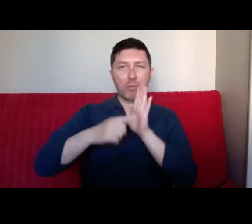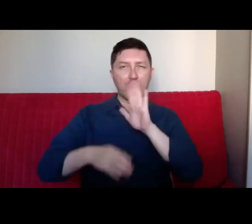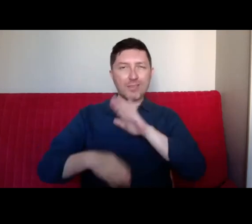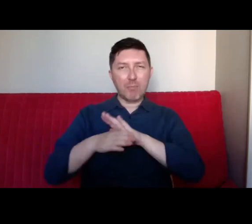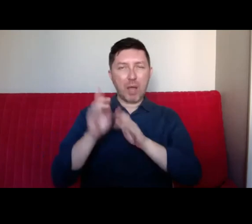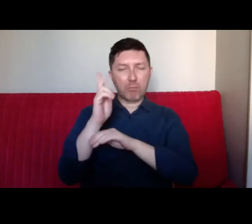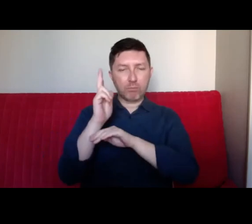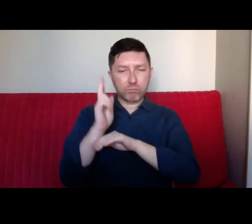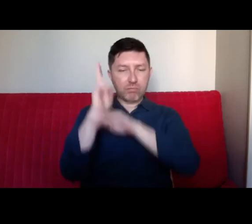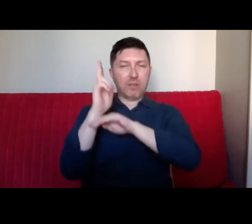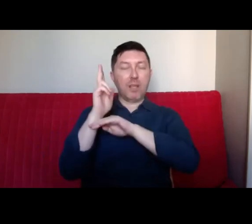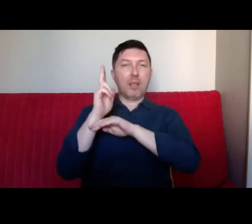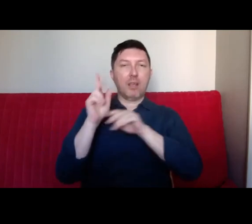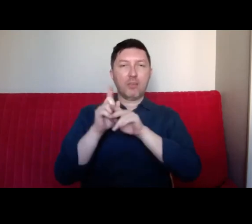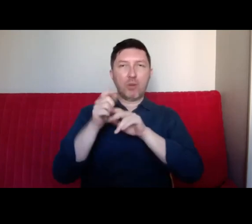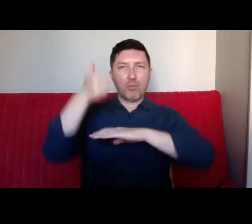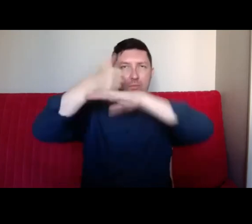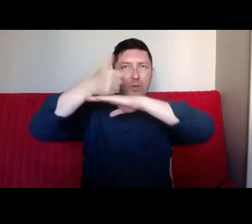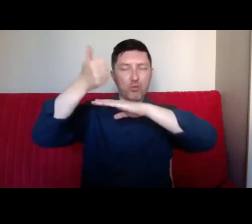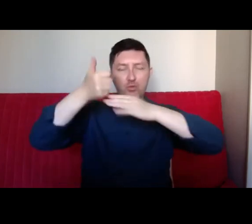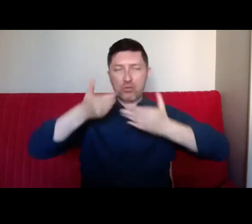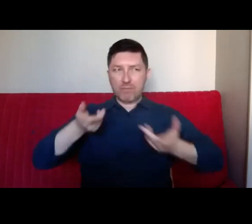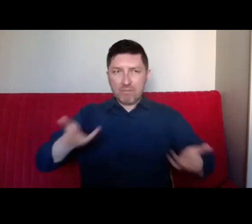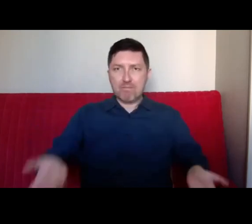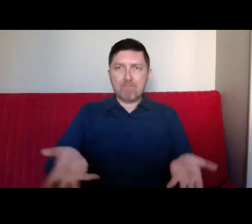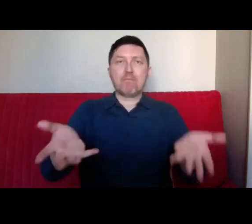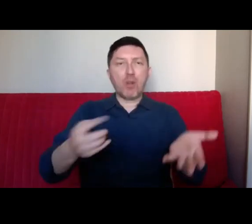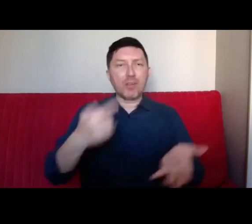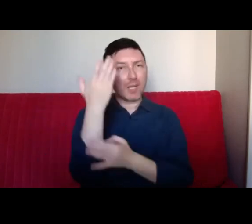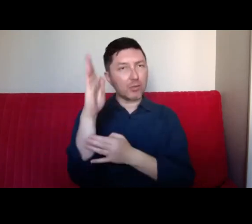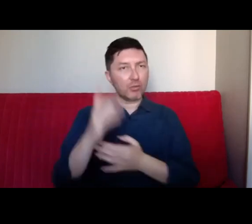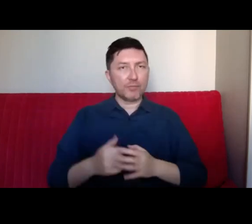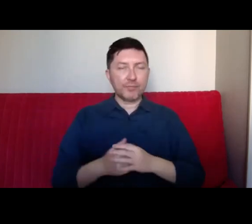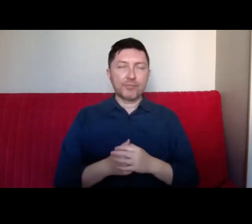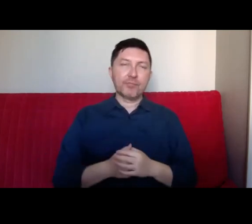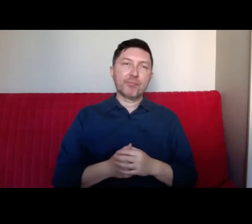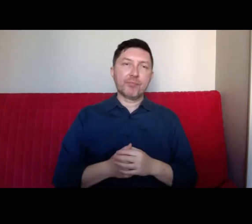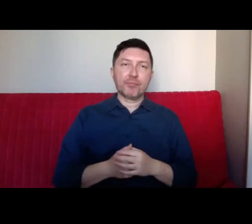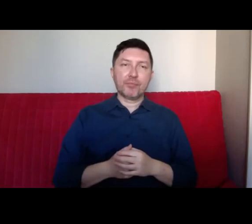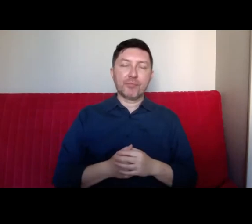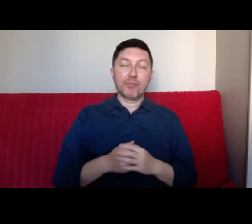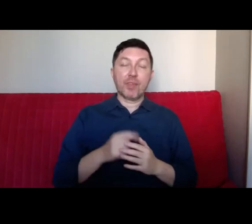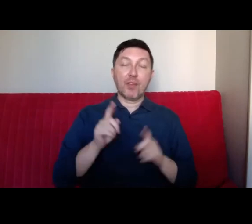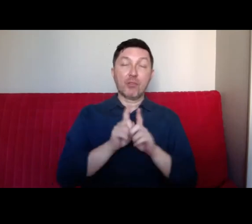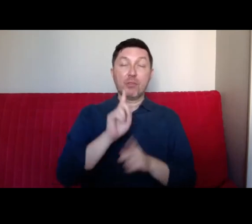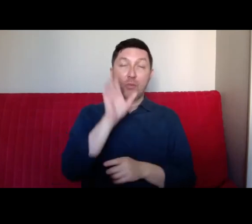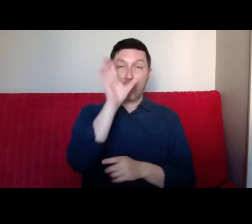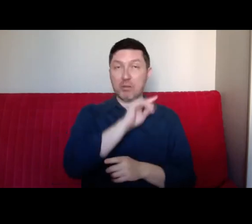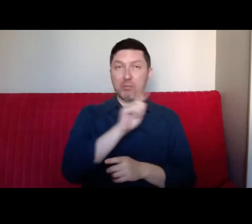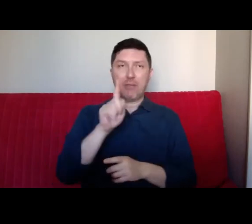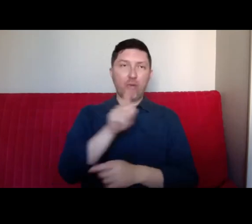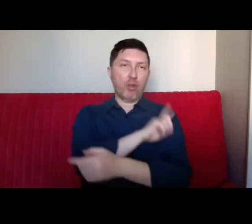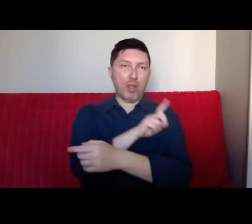faut une volonté, une motivation. Et on ne peut pas se le cacher, une énergie et